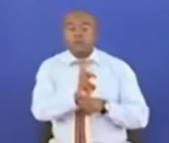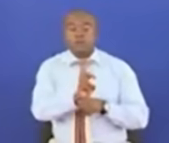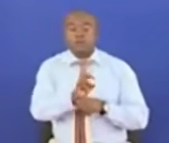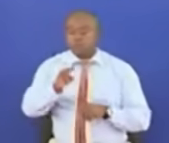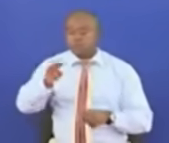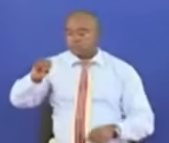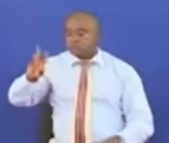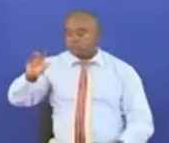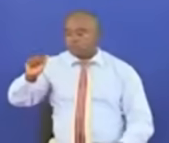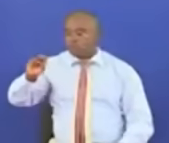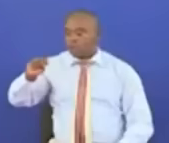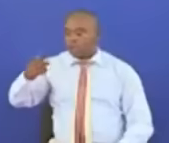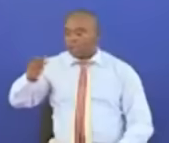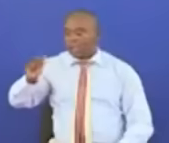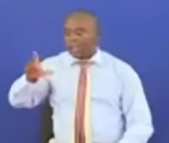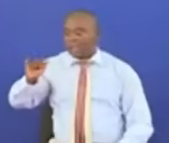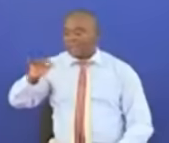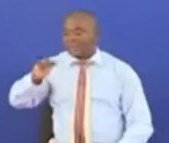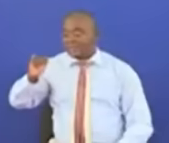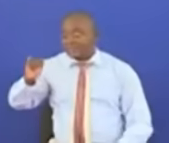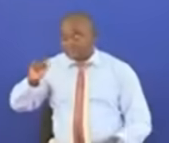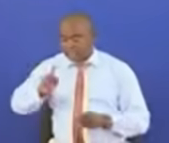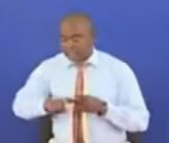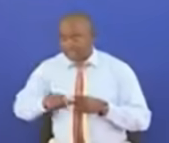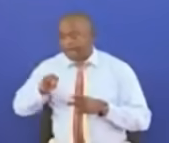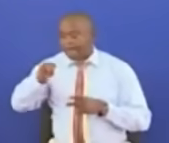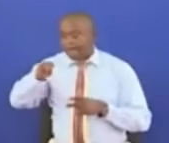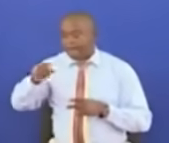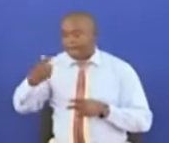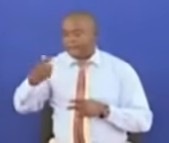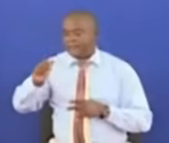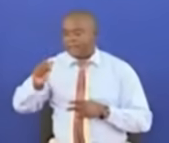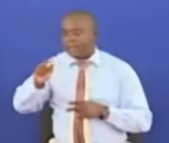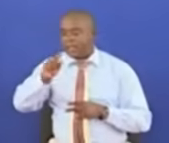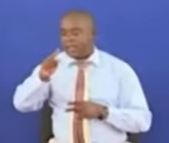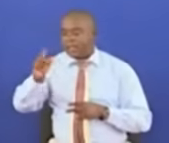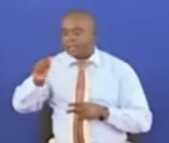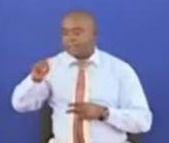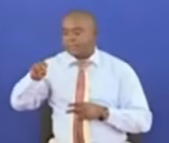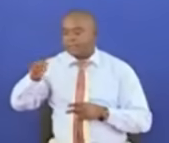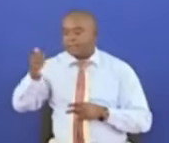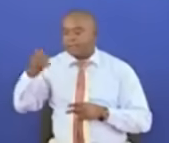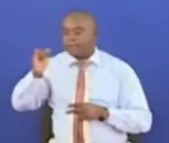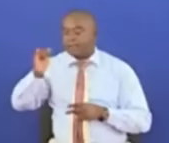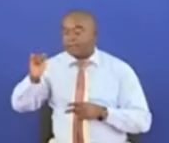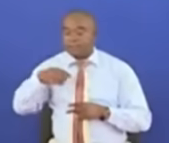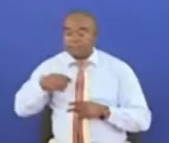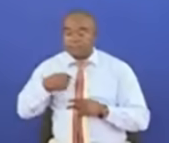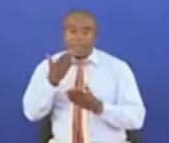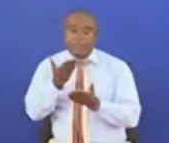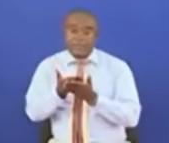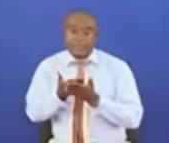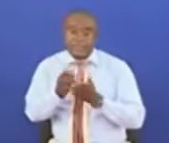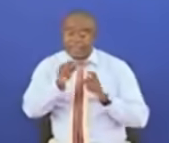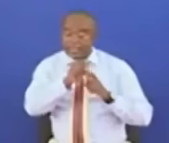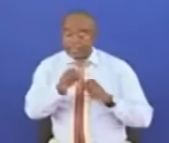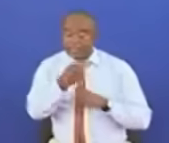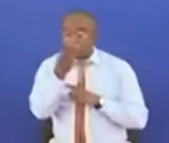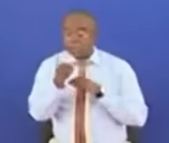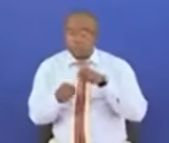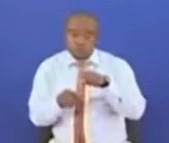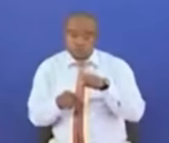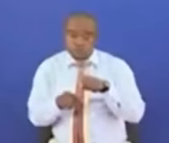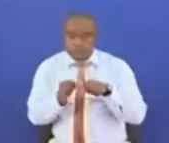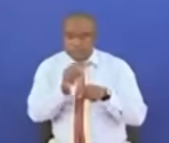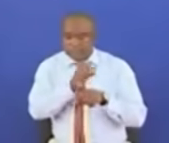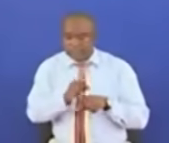ya kimuktadha, yani contextual translation ya kile ambacho tumekizoea. Kwa hiyo napendekeza ibara ya 3, ibara